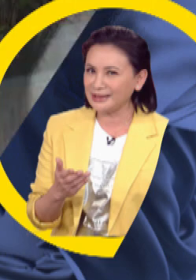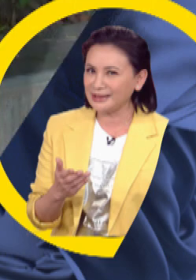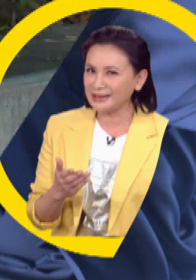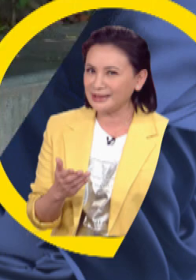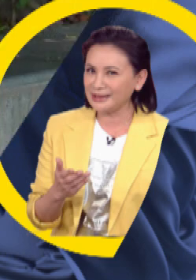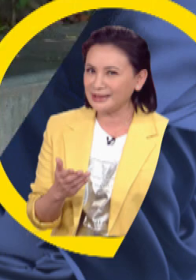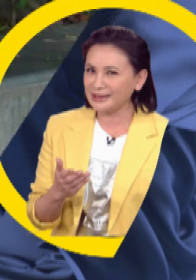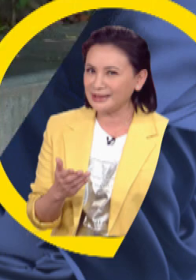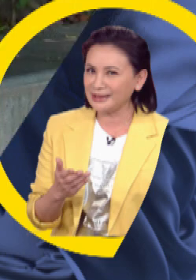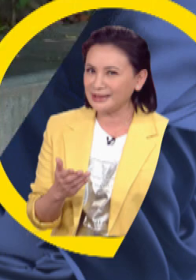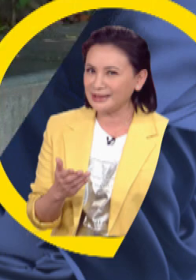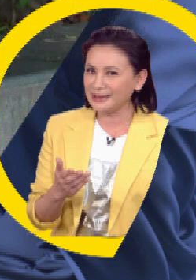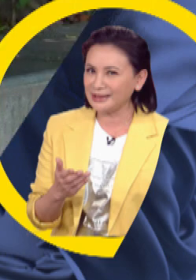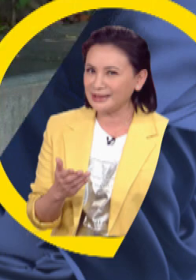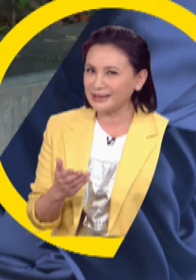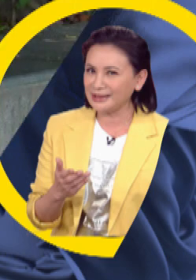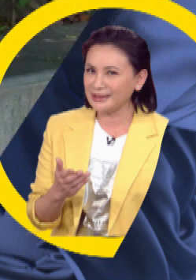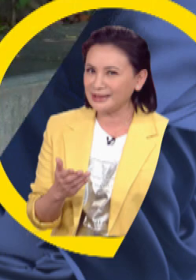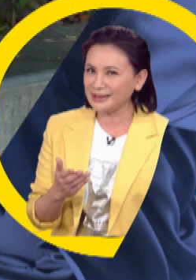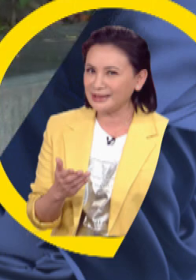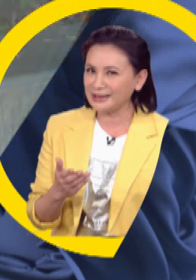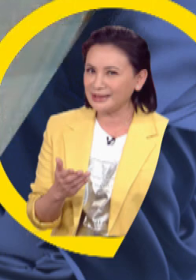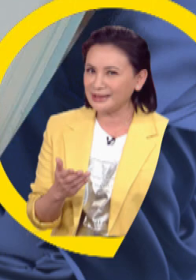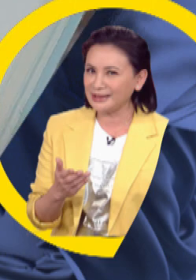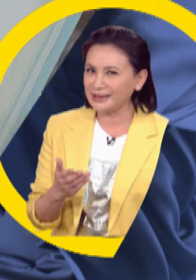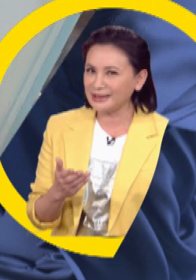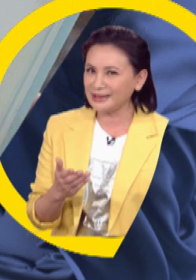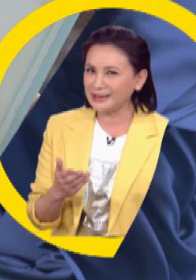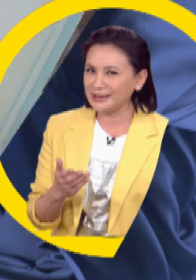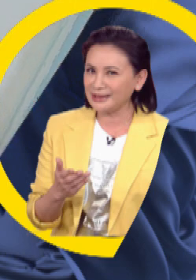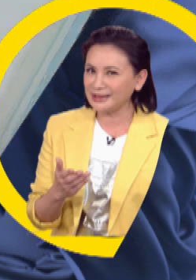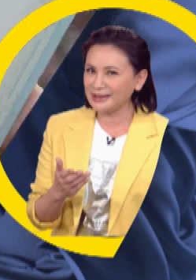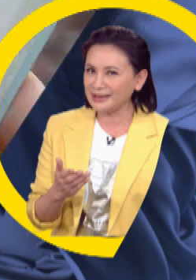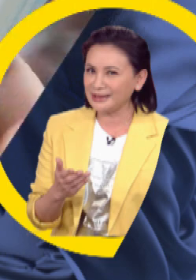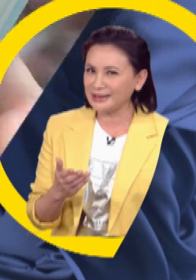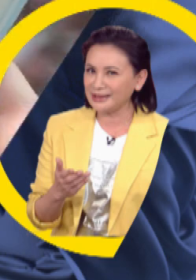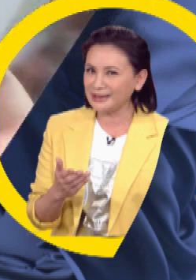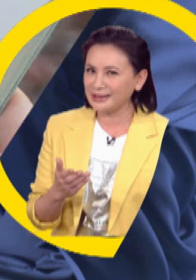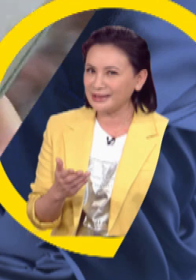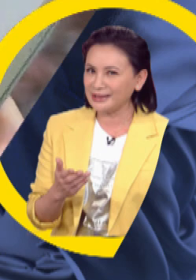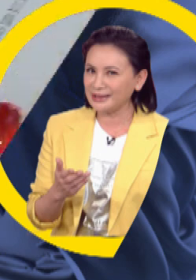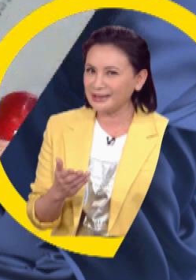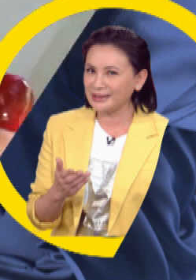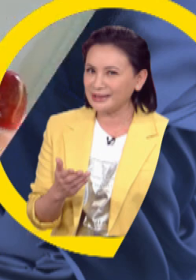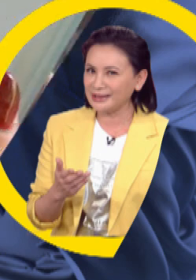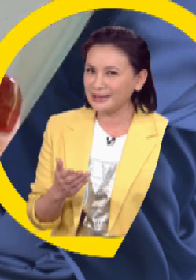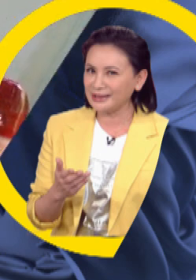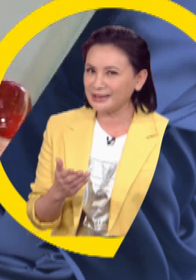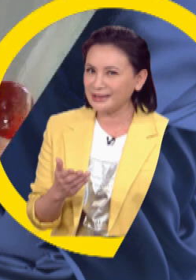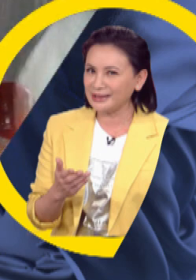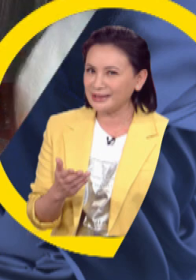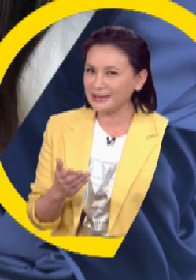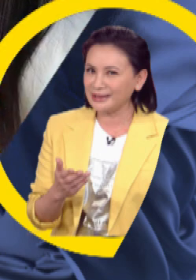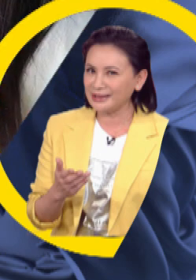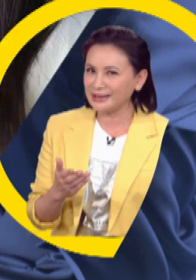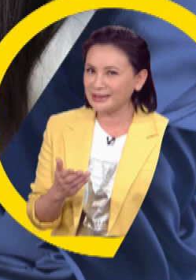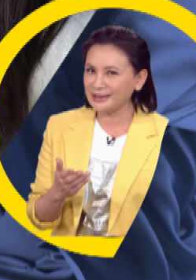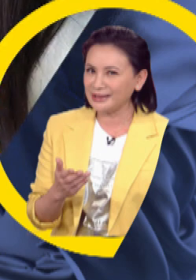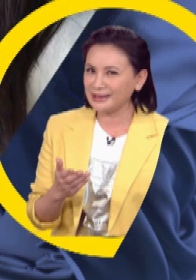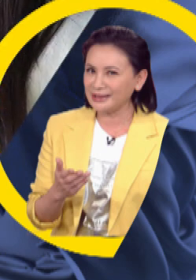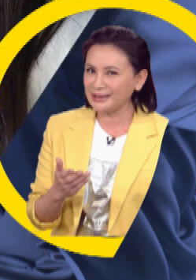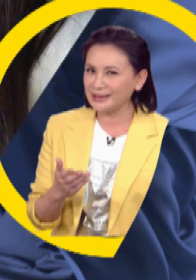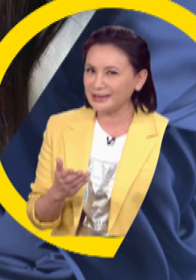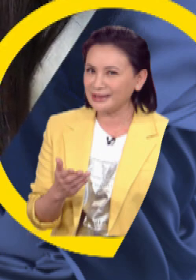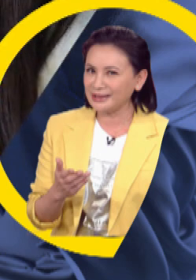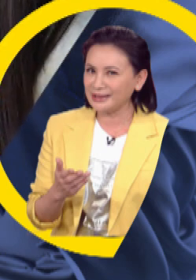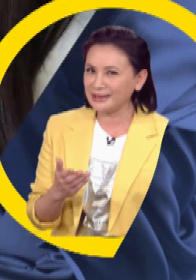得国文其实就是人生，所以其实人生很需要这些文字跟文学的涵养，所以我还是很希望能够让他